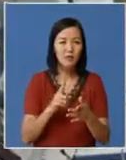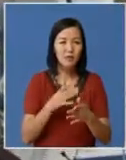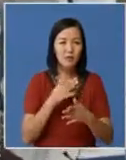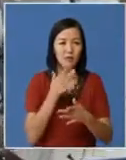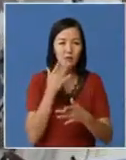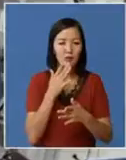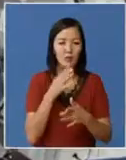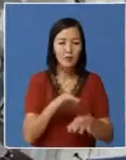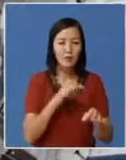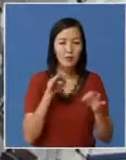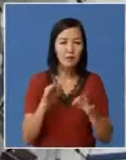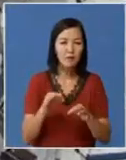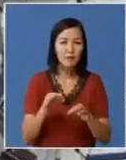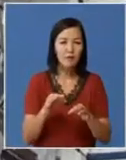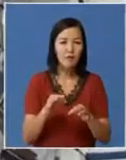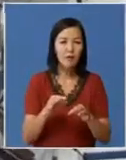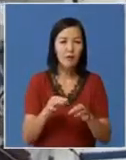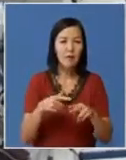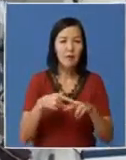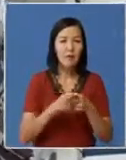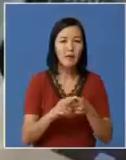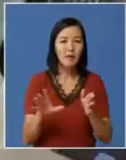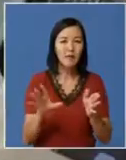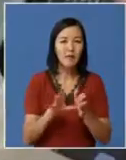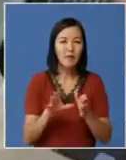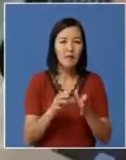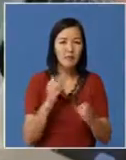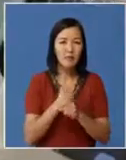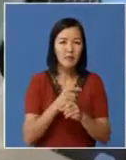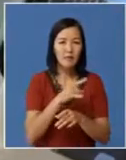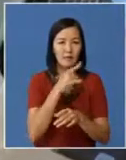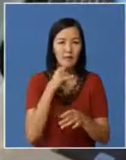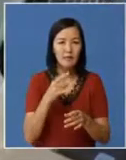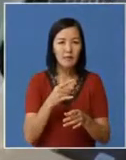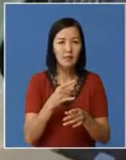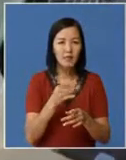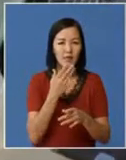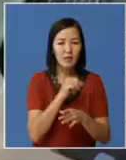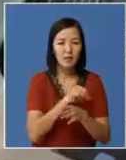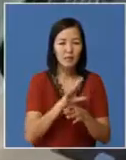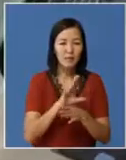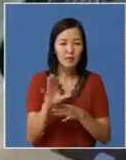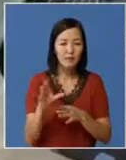зарубежных поставщиков. Примерно половина электроники Федора сделана в России, другая половина – импортная.